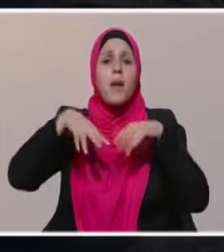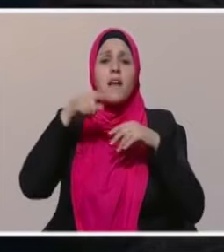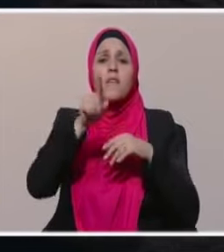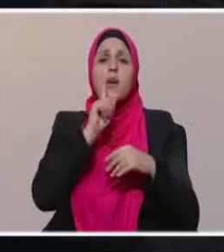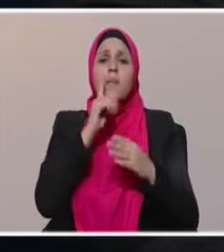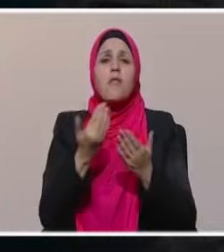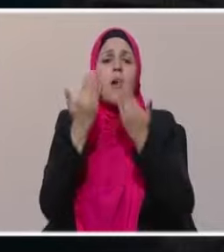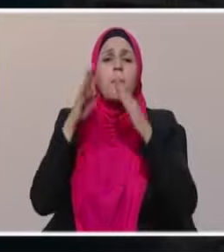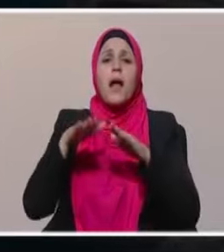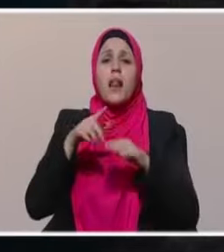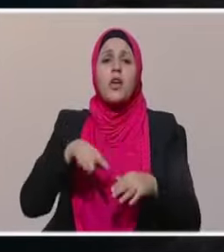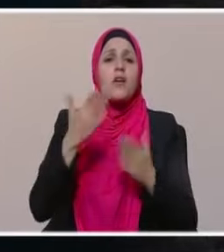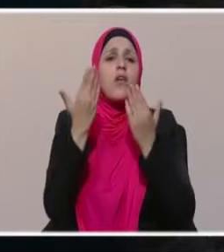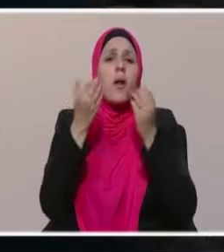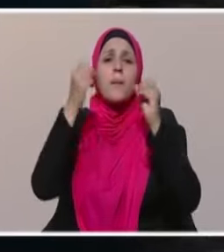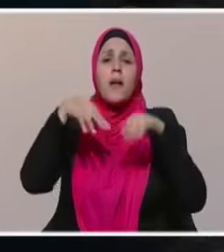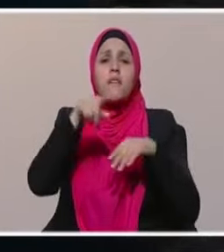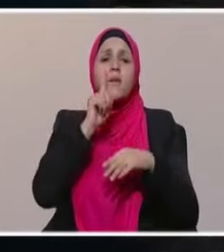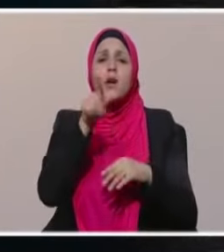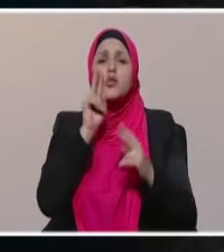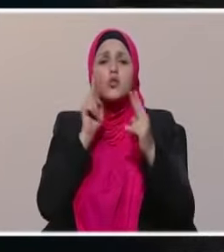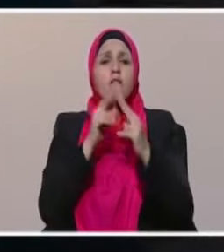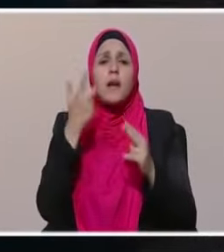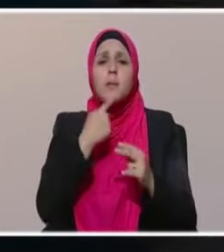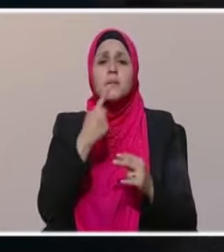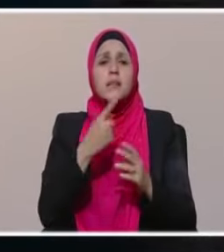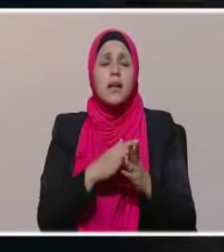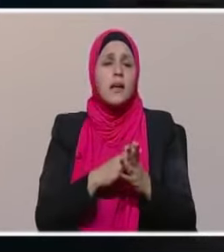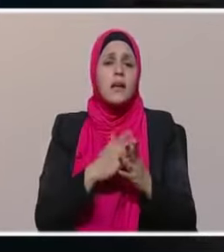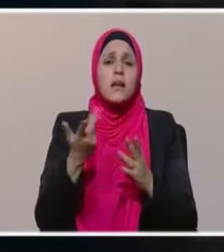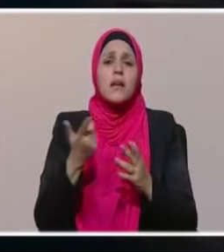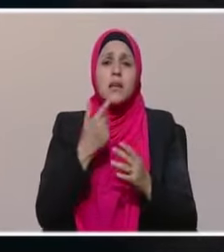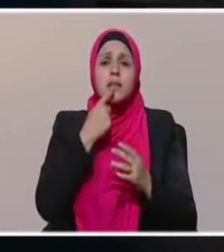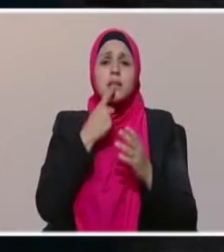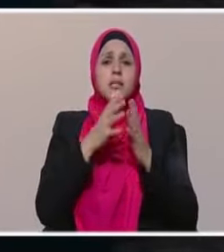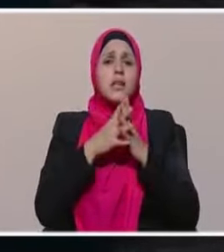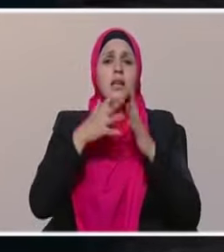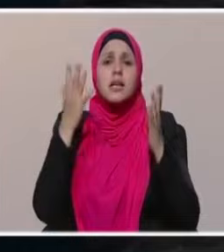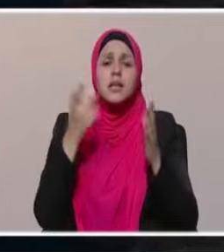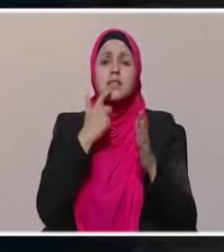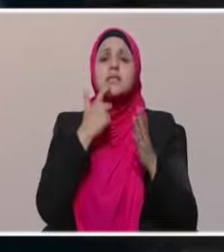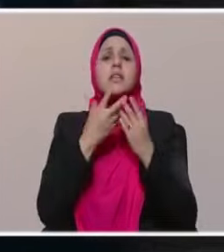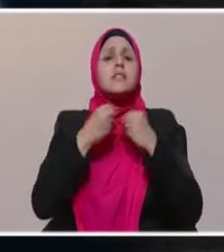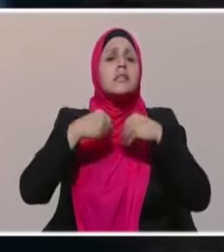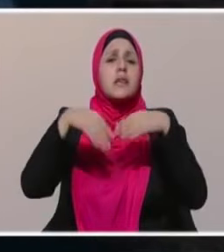امي، ربنا يبارك لي فيك يا امي. شفتوش من كام سنه؟ من سنين، من سنين ياما،